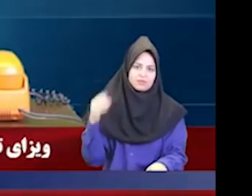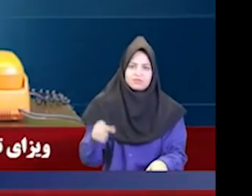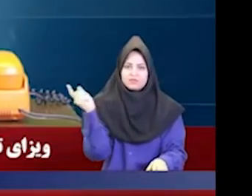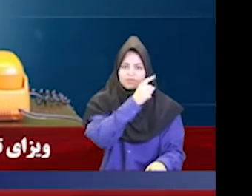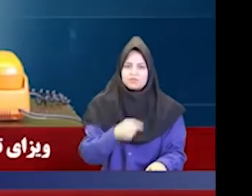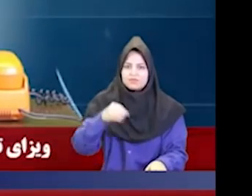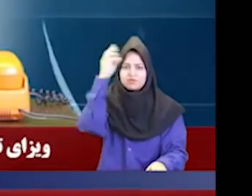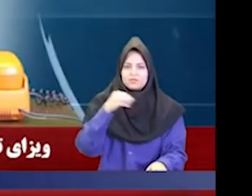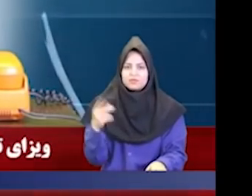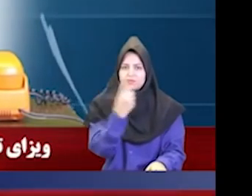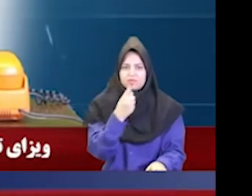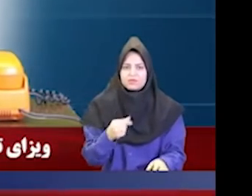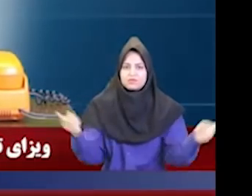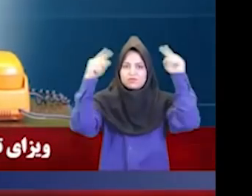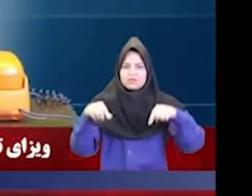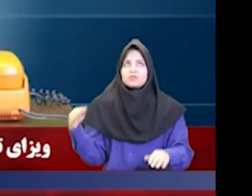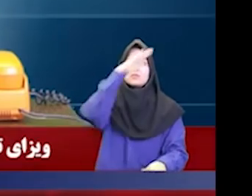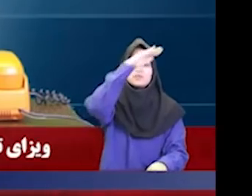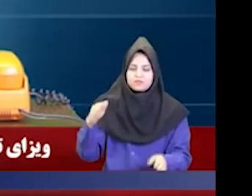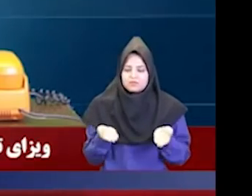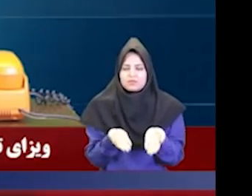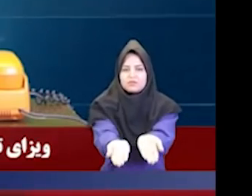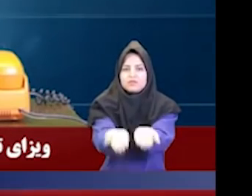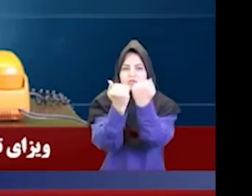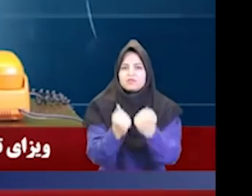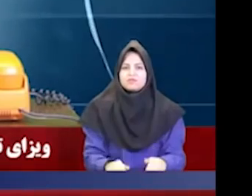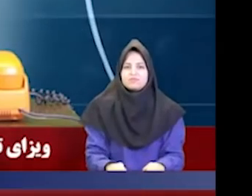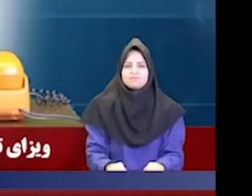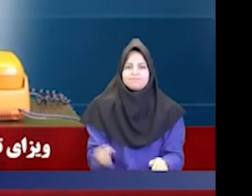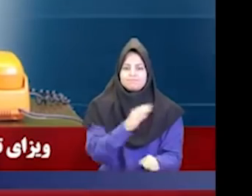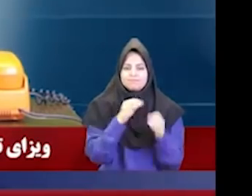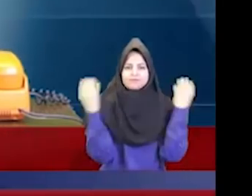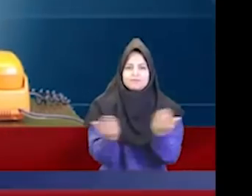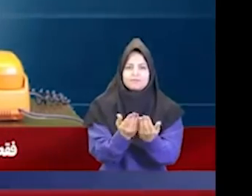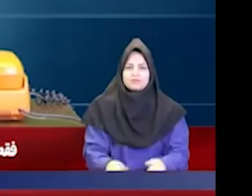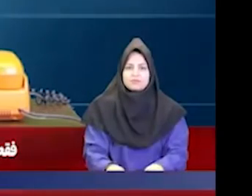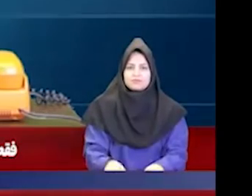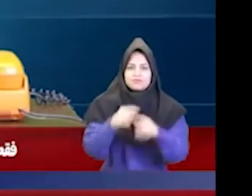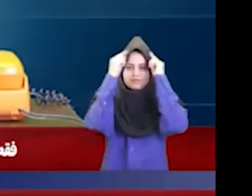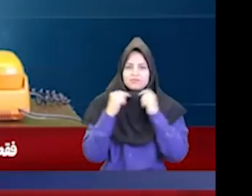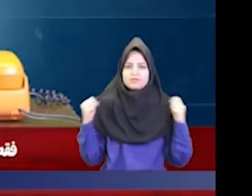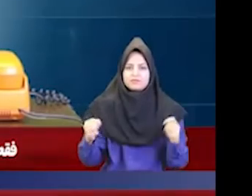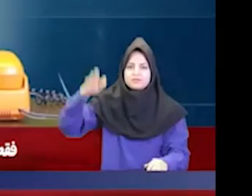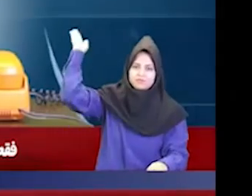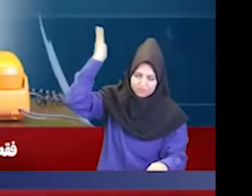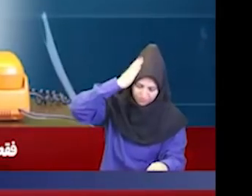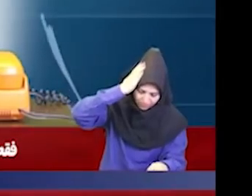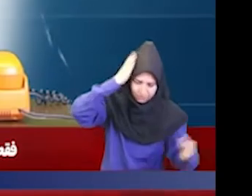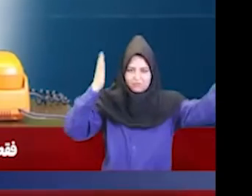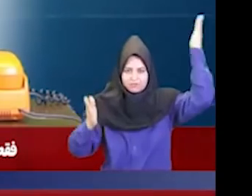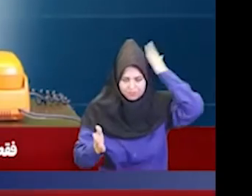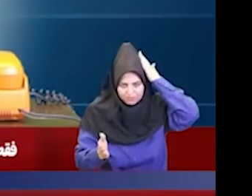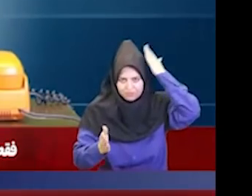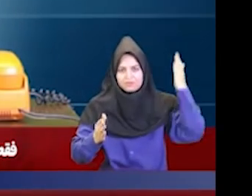تمام بلایای طبیعی، غیر طبیعی، هوایی، زمینی، مخصوصا زیرزمینی مشخص شد. دختران، این لاخمر سران،